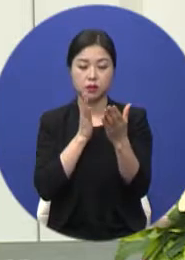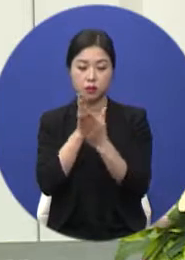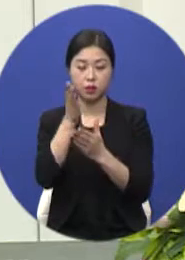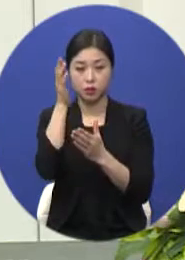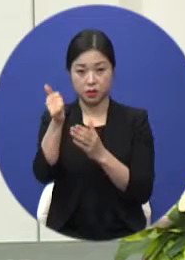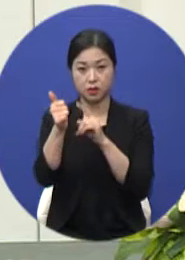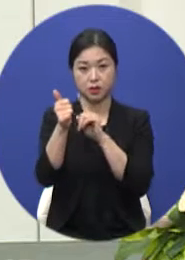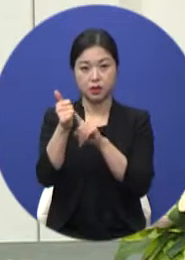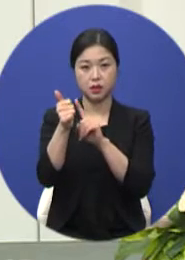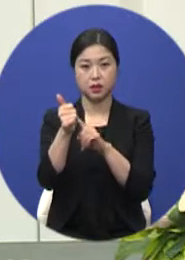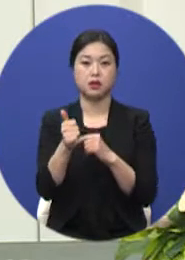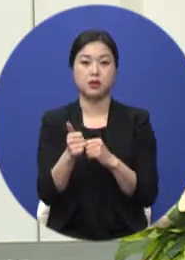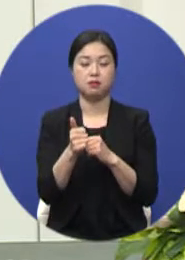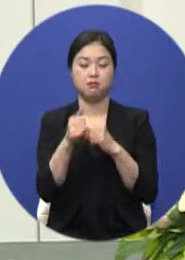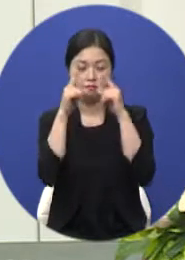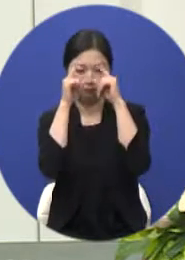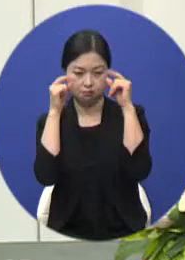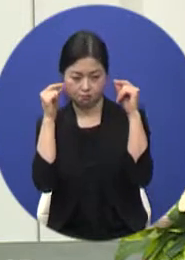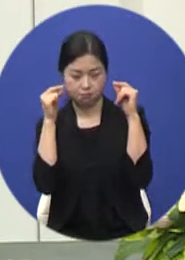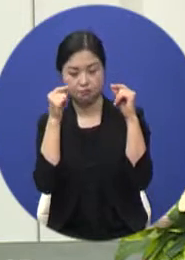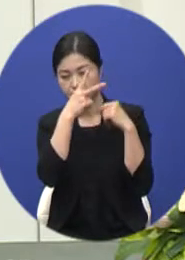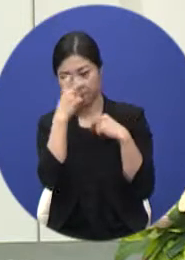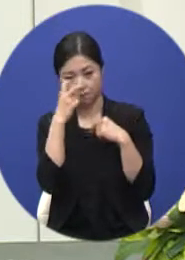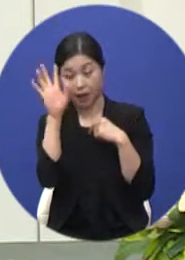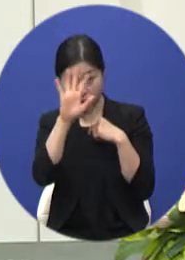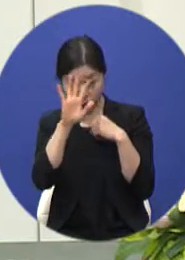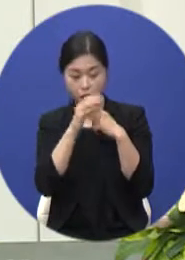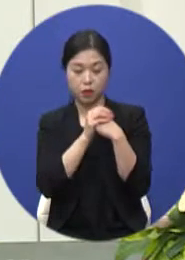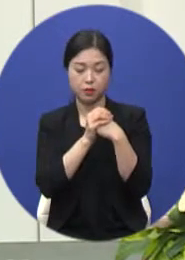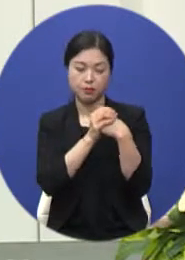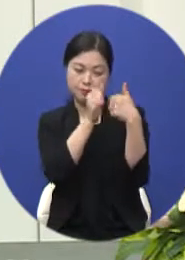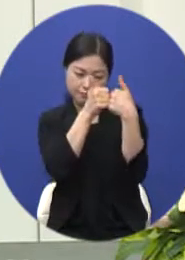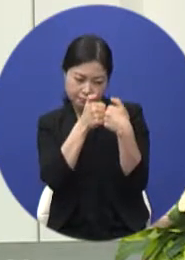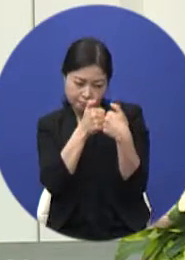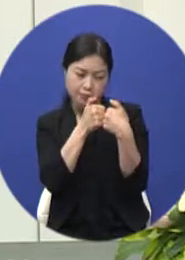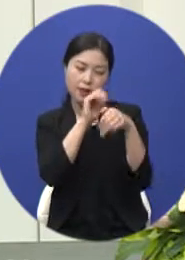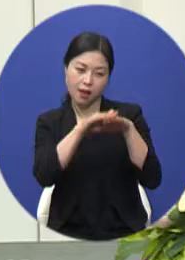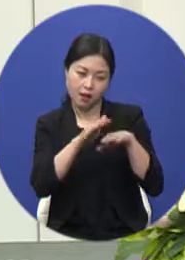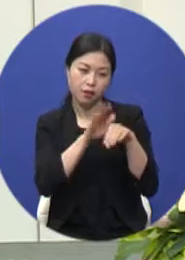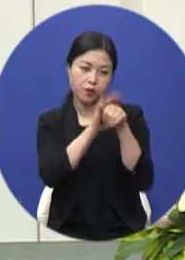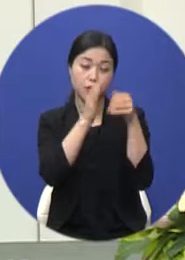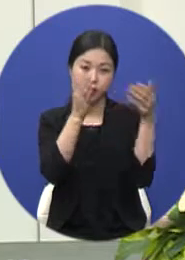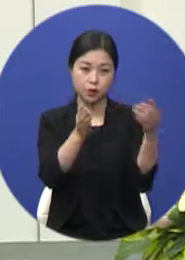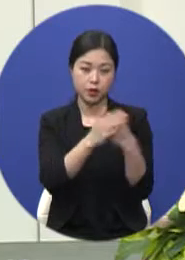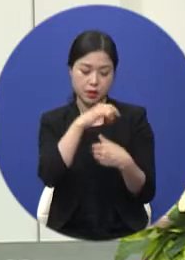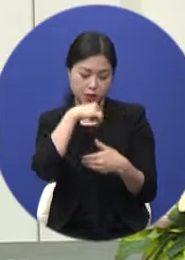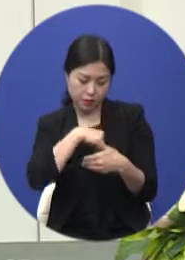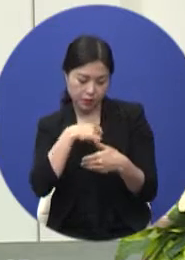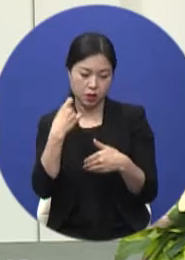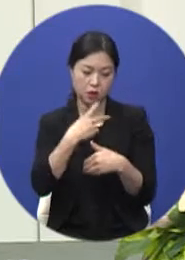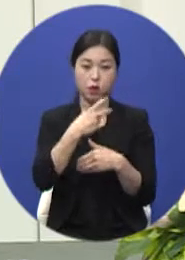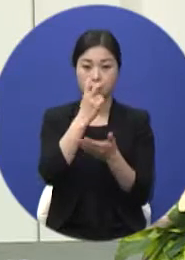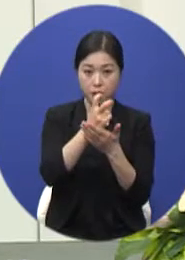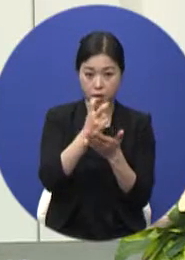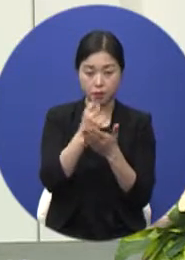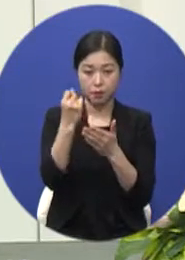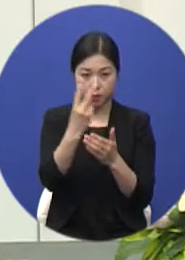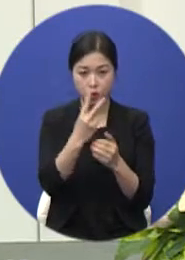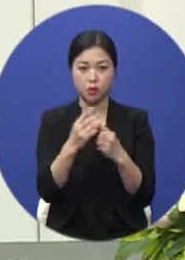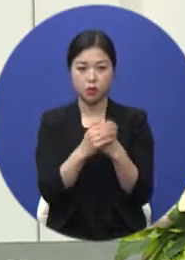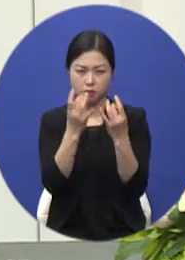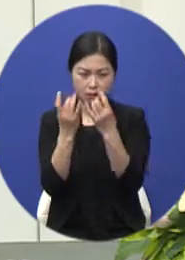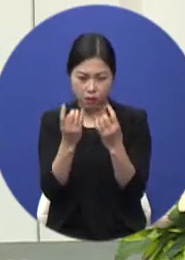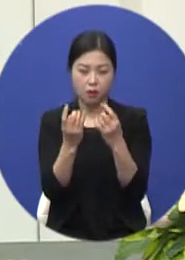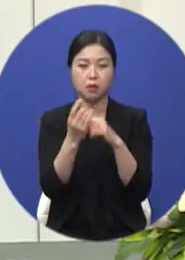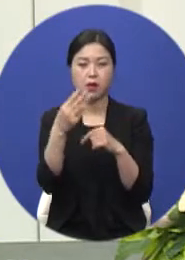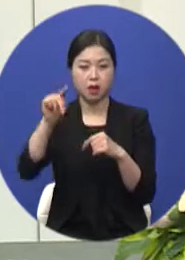밤잠을 자지 않고 기다리면서 우리 시청자분들의 고민을 해결해 드립니다. 그건 심리 상담, 법률 상담, 뭐 역술 상담,